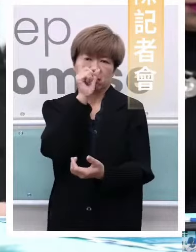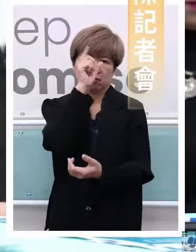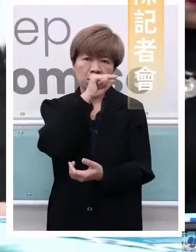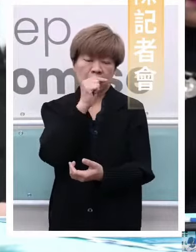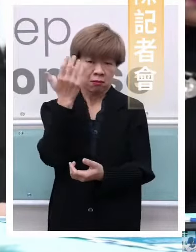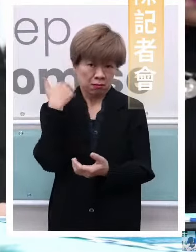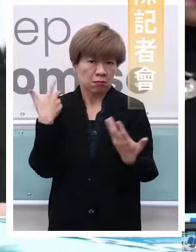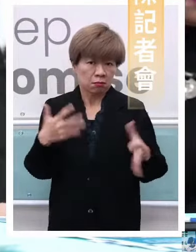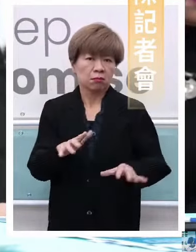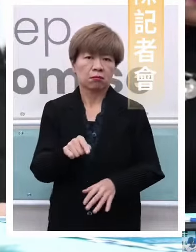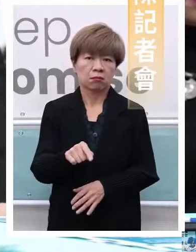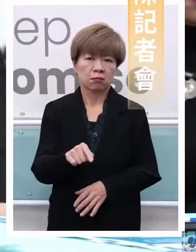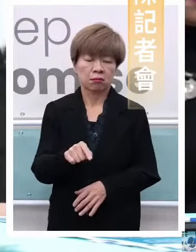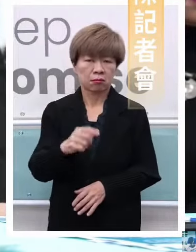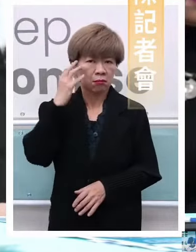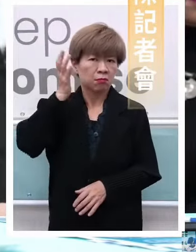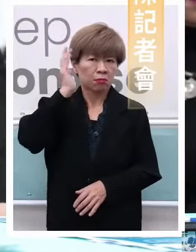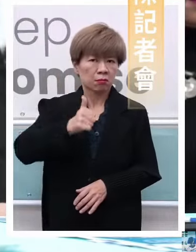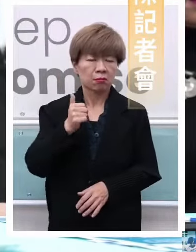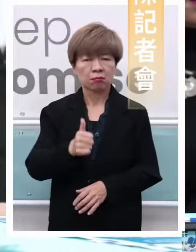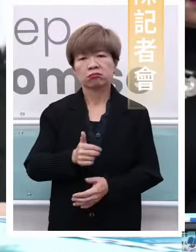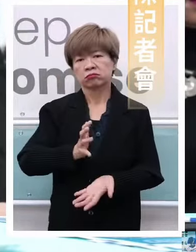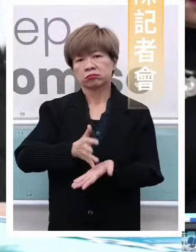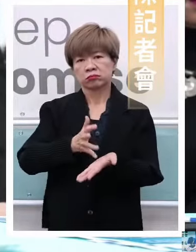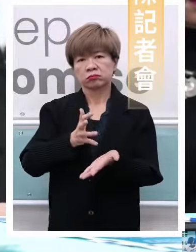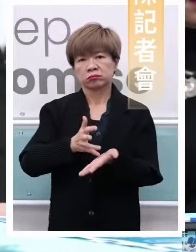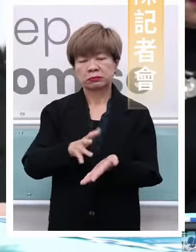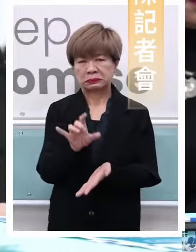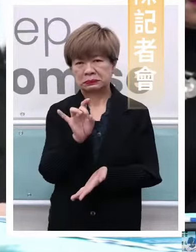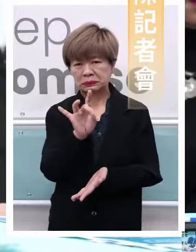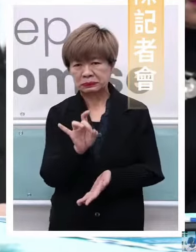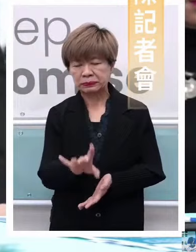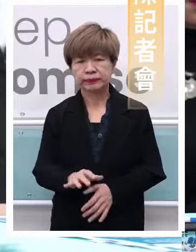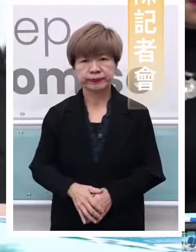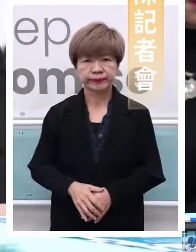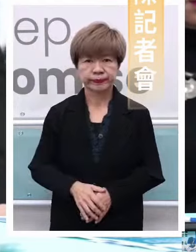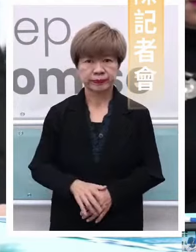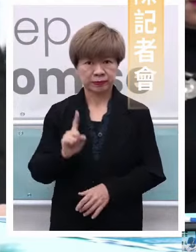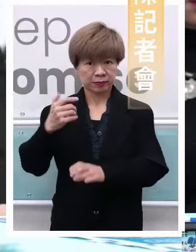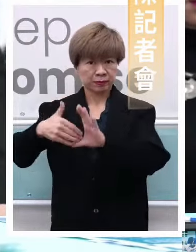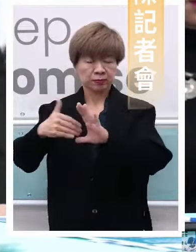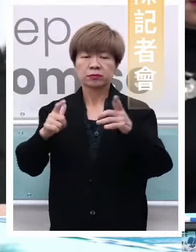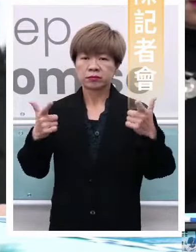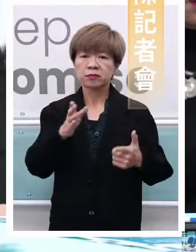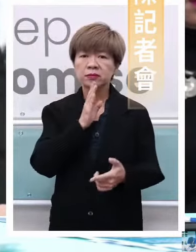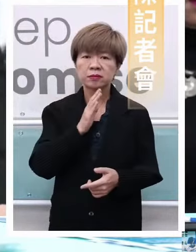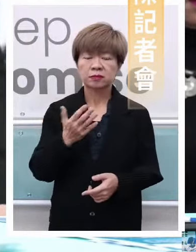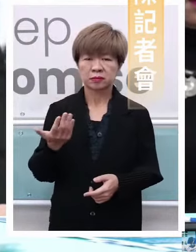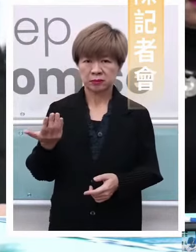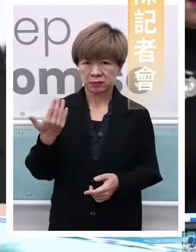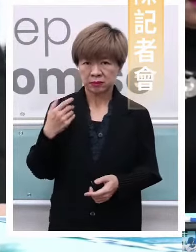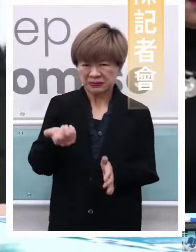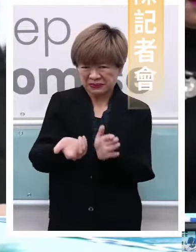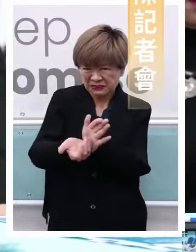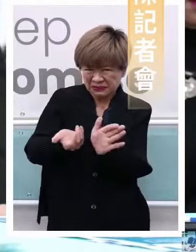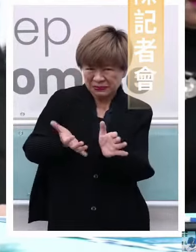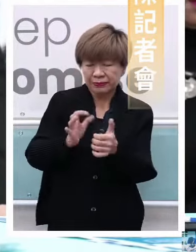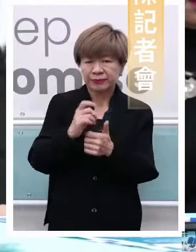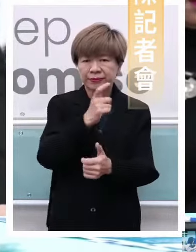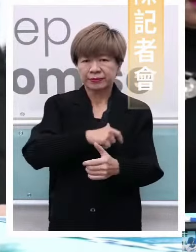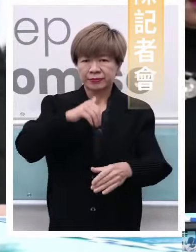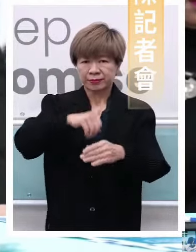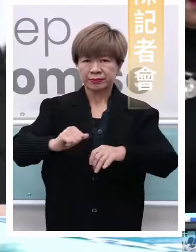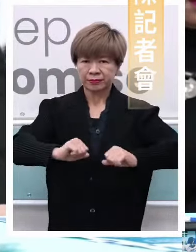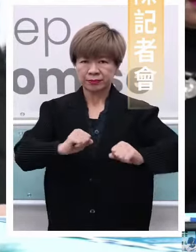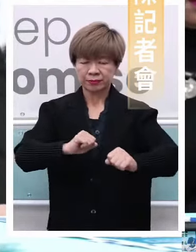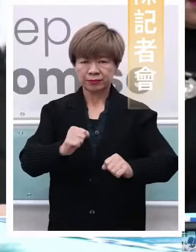是如此，把柯文哲的片段给消失，这不是一家电视台。我们刚刚在呈现的是在过去的这场大选当中，我们的的